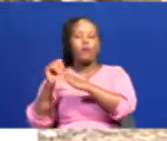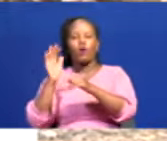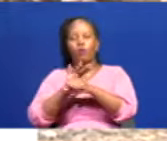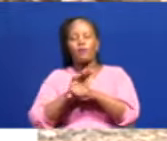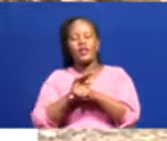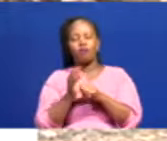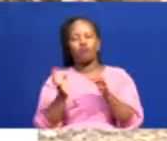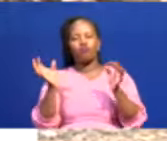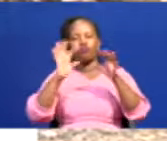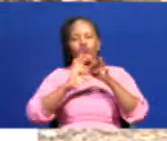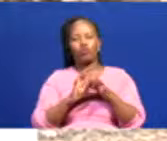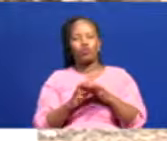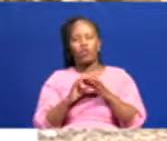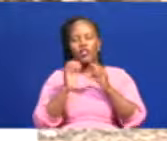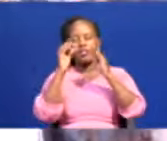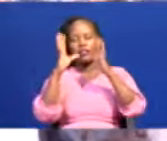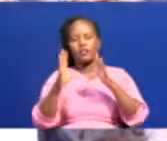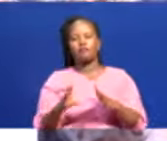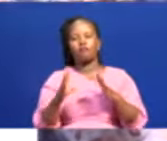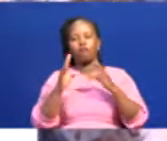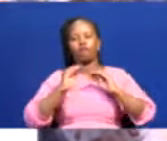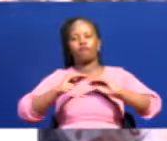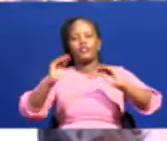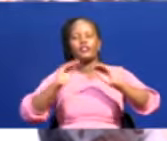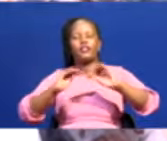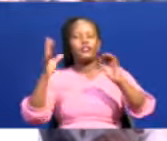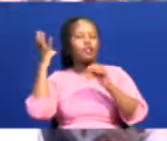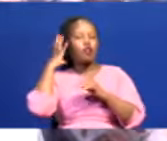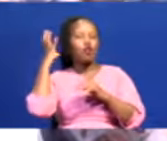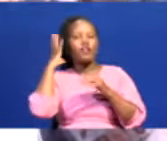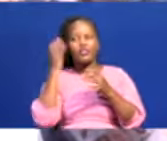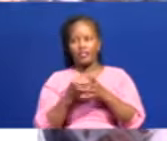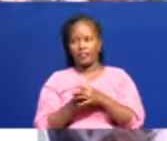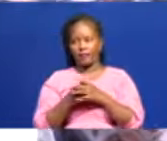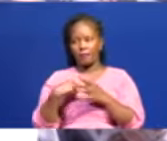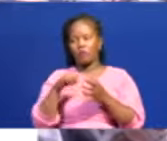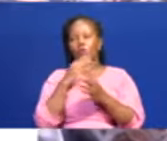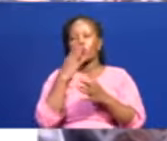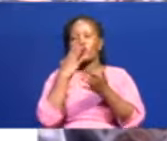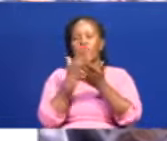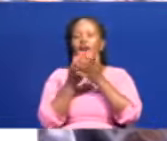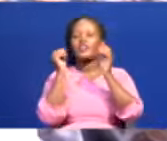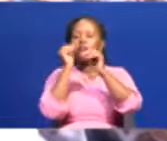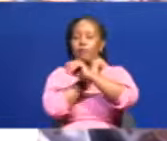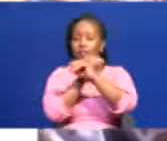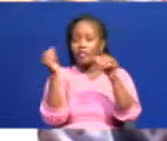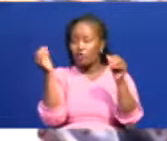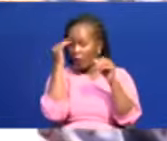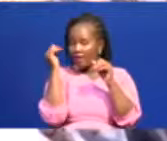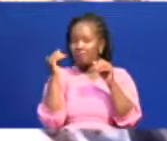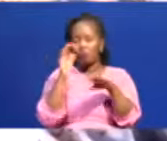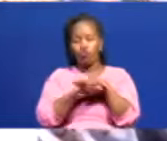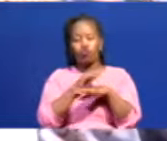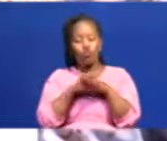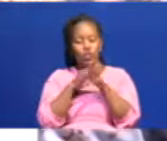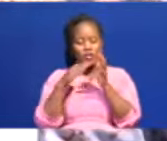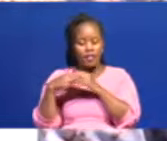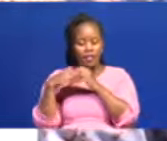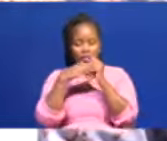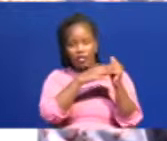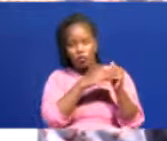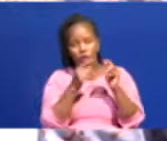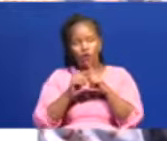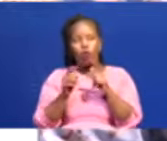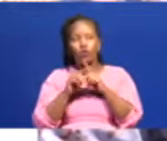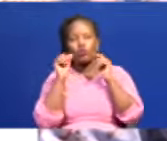vyuo vya mafunzo ya walimu. His Excellency for coming and giving us a leadership courage so that we can be able to restore